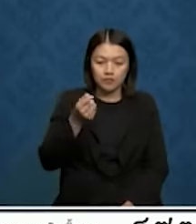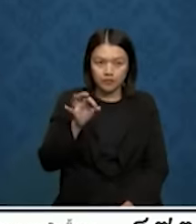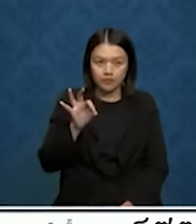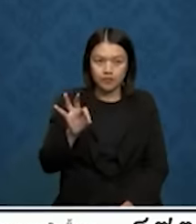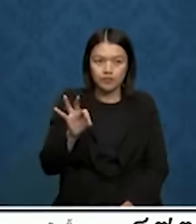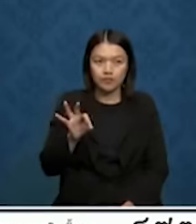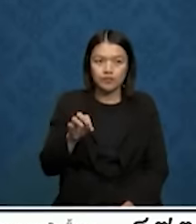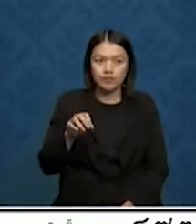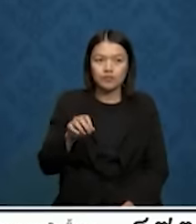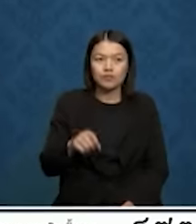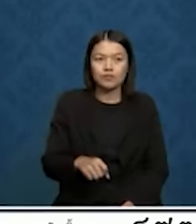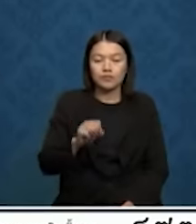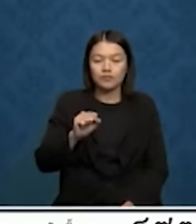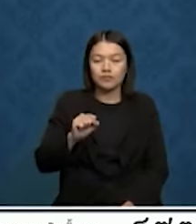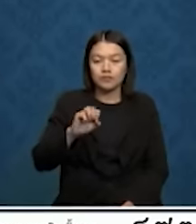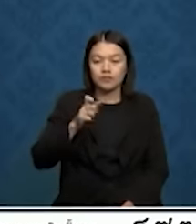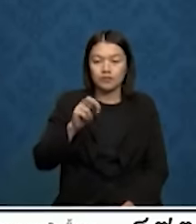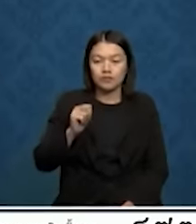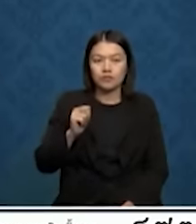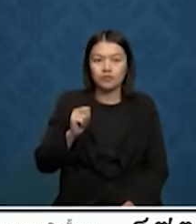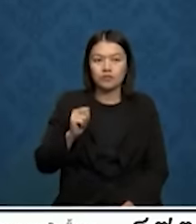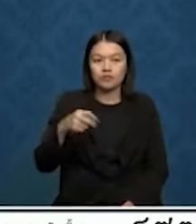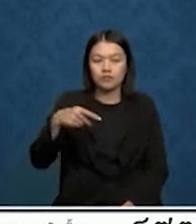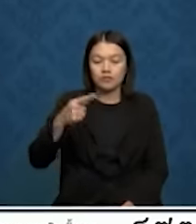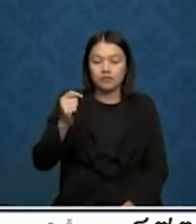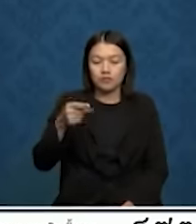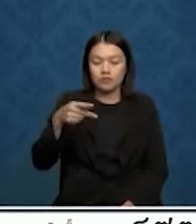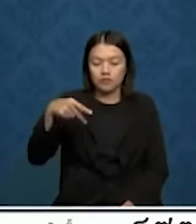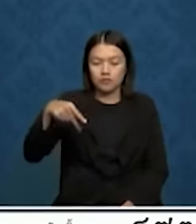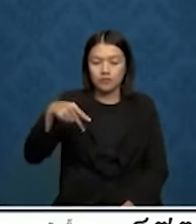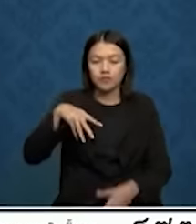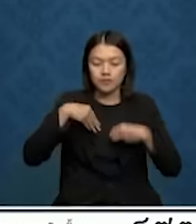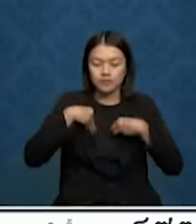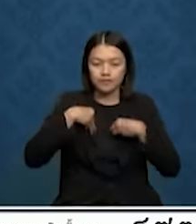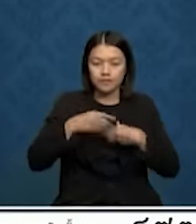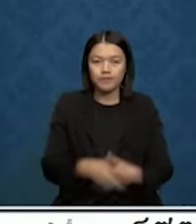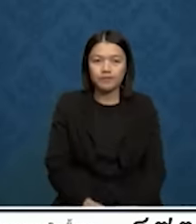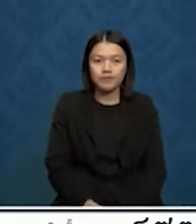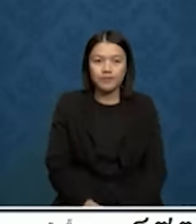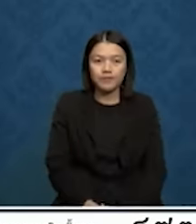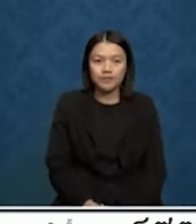419พันโทสินทบแก้วพิจิตร เห็นชอบครับ